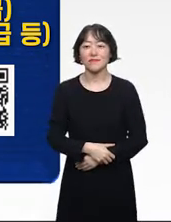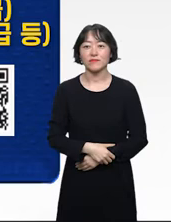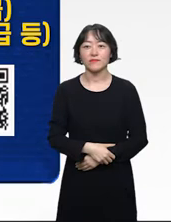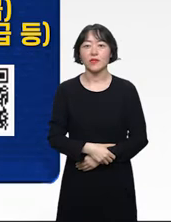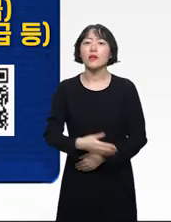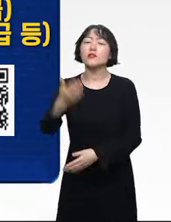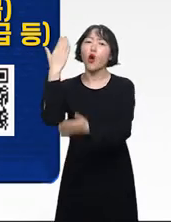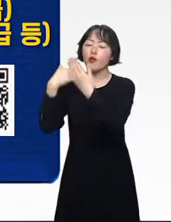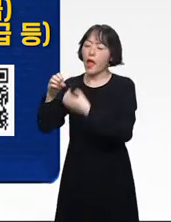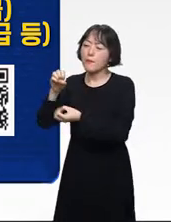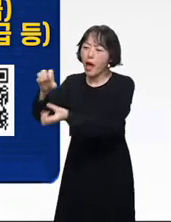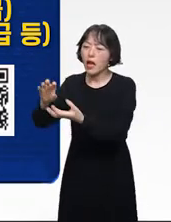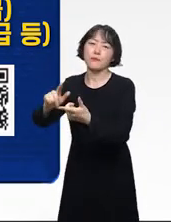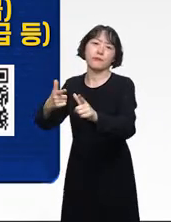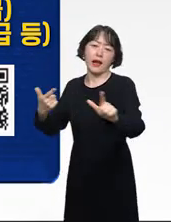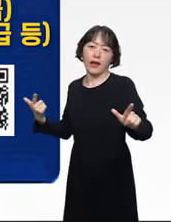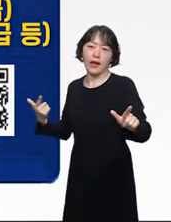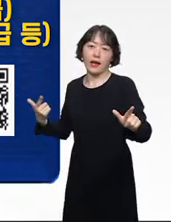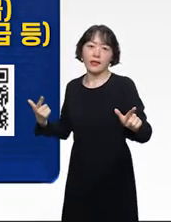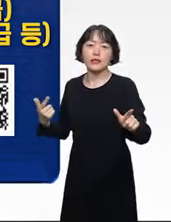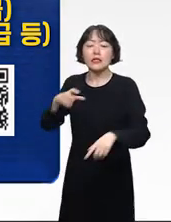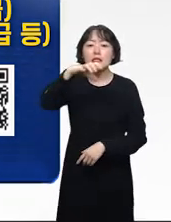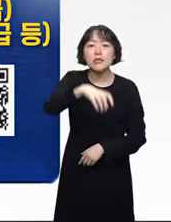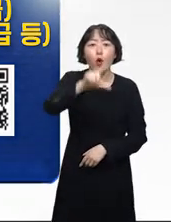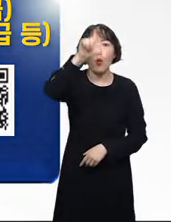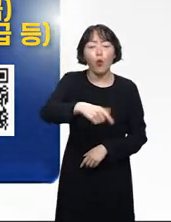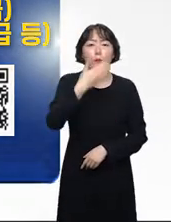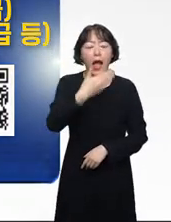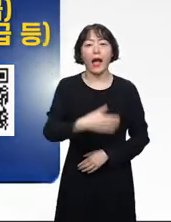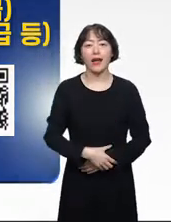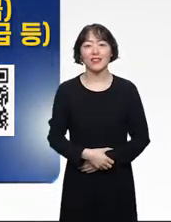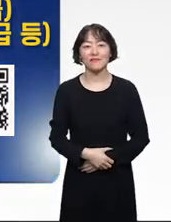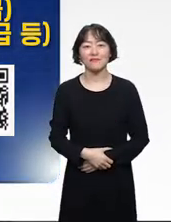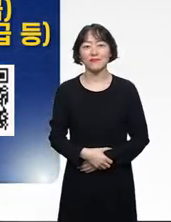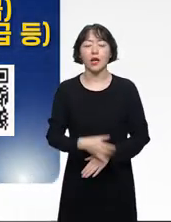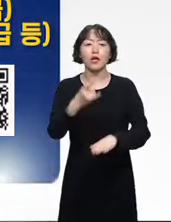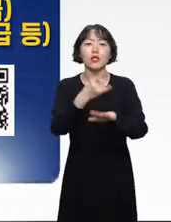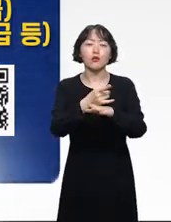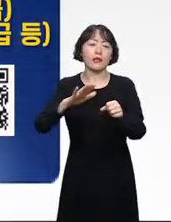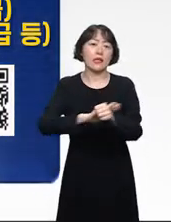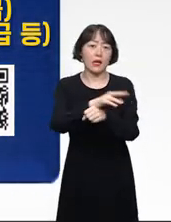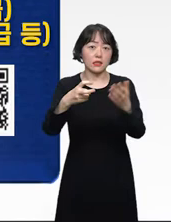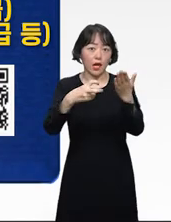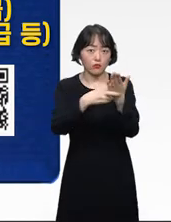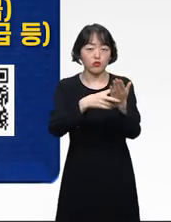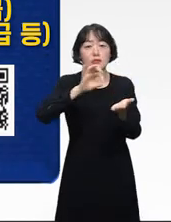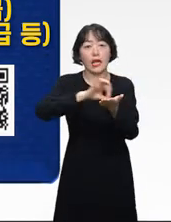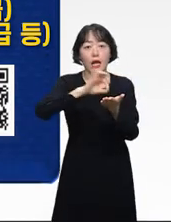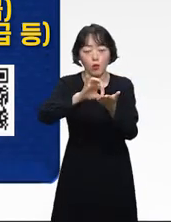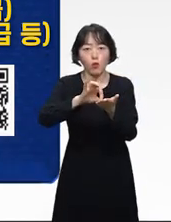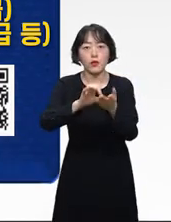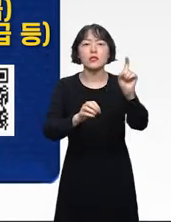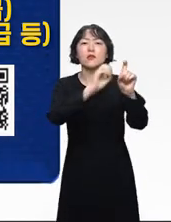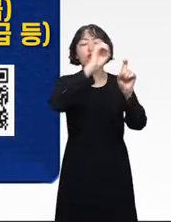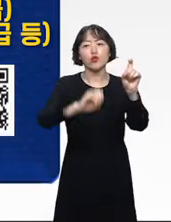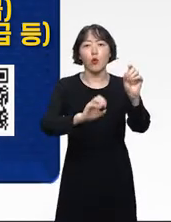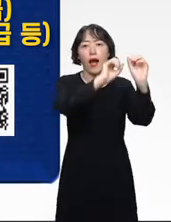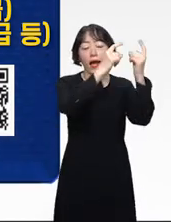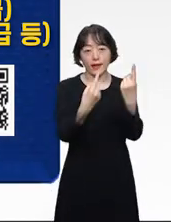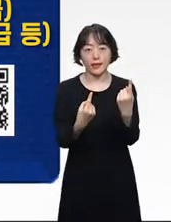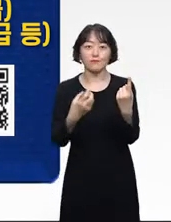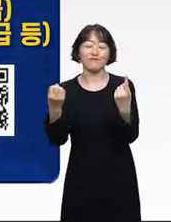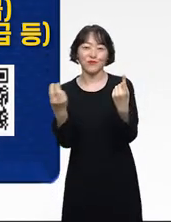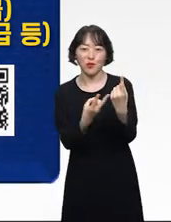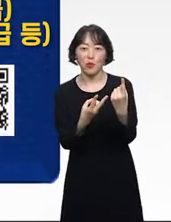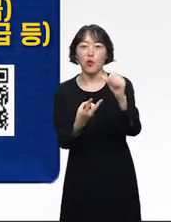달리 지역화폐 결제가 가능한데요. 의왕 사랑상품권 사용 시 10% 선 할인과 함께